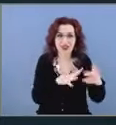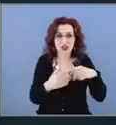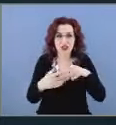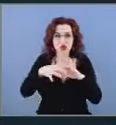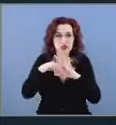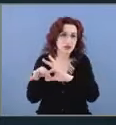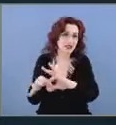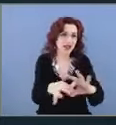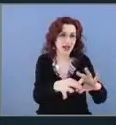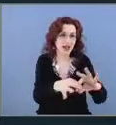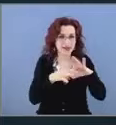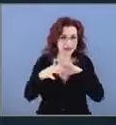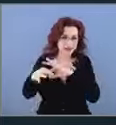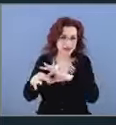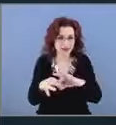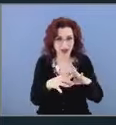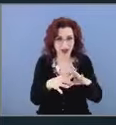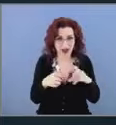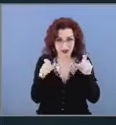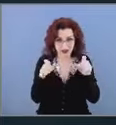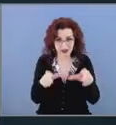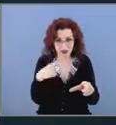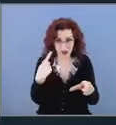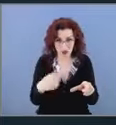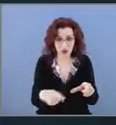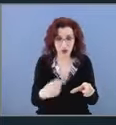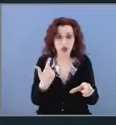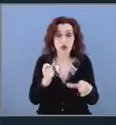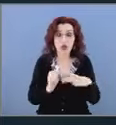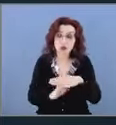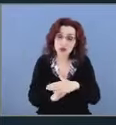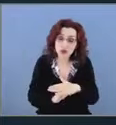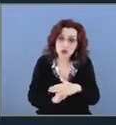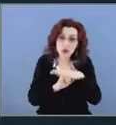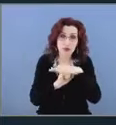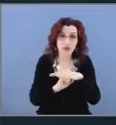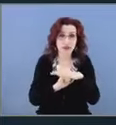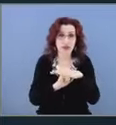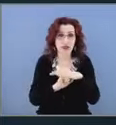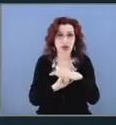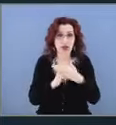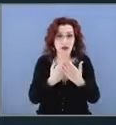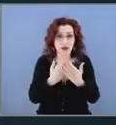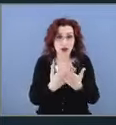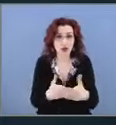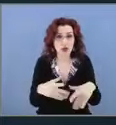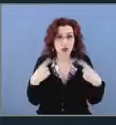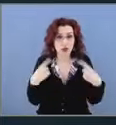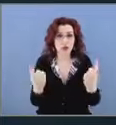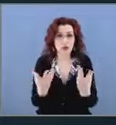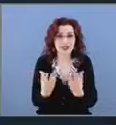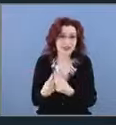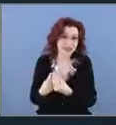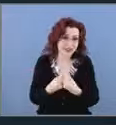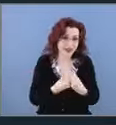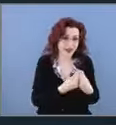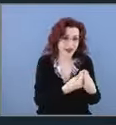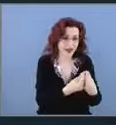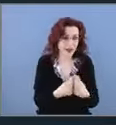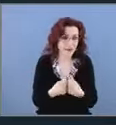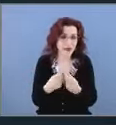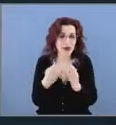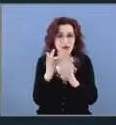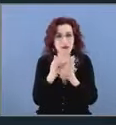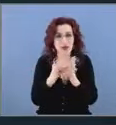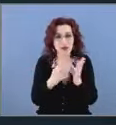per supportare e operare tutti insieme per promuovere tutti quelli che sono gli aspetti più importanti, la qualità, la